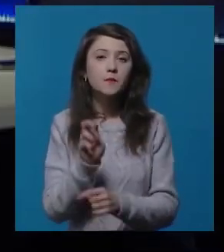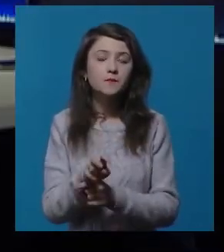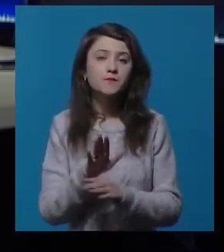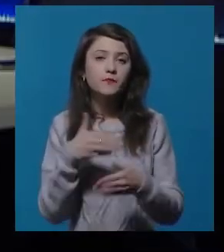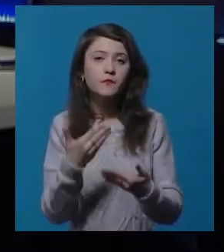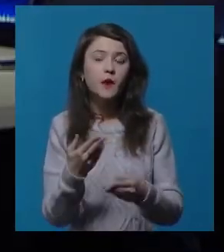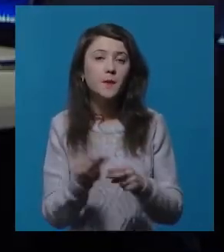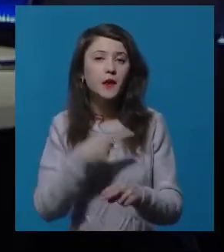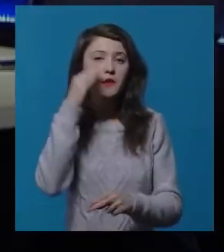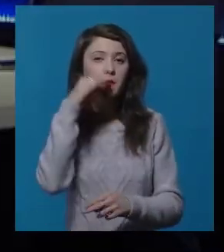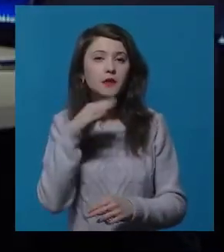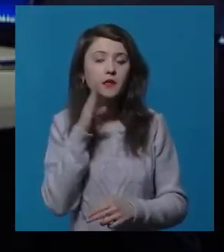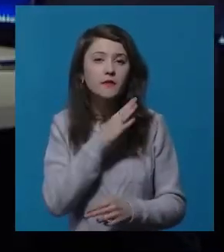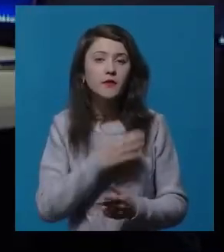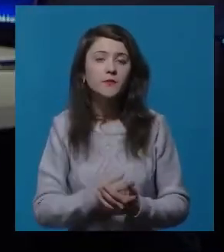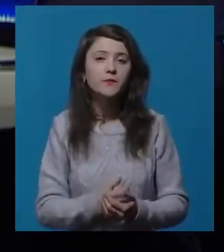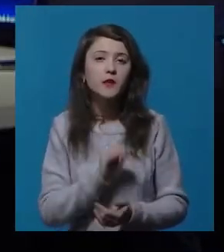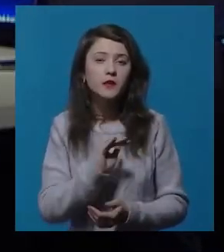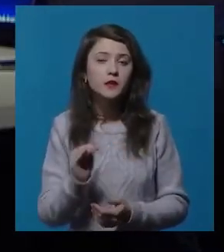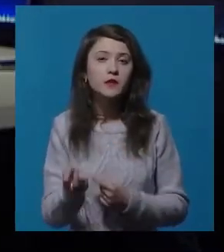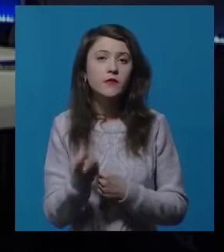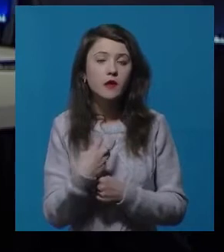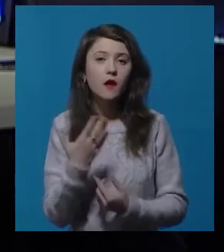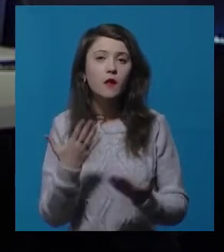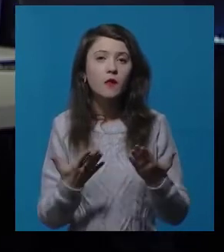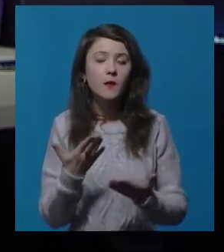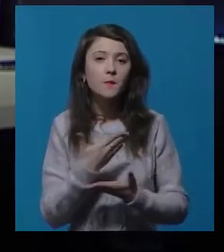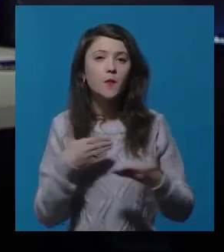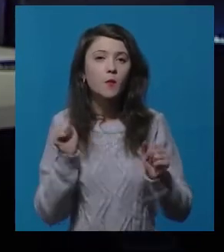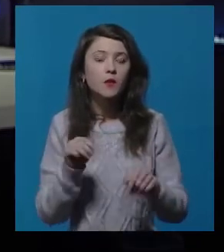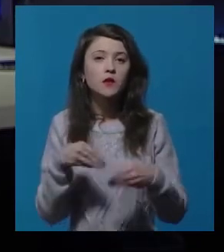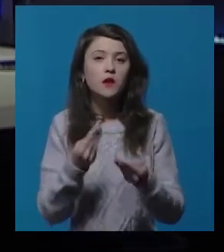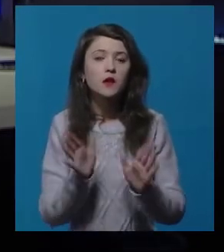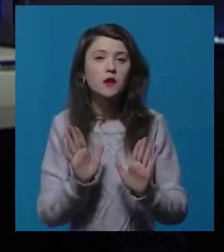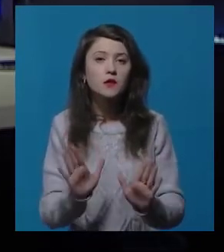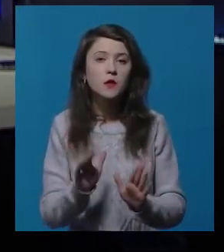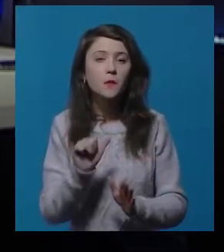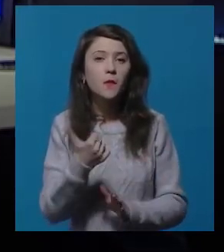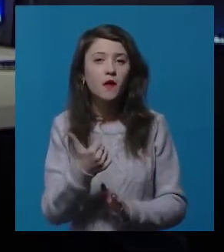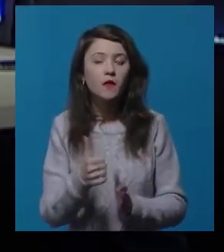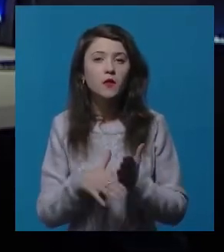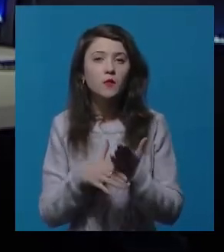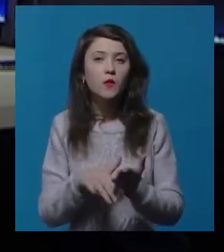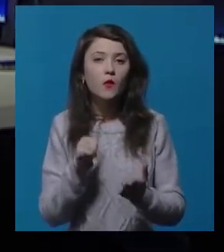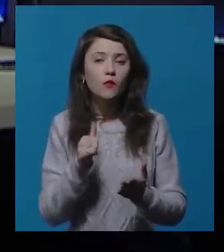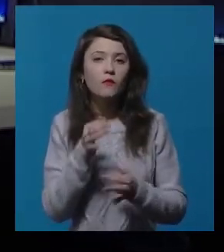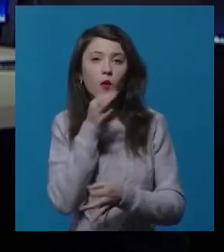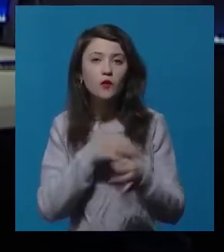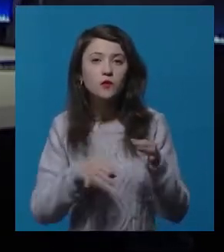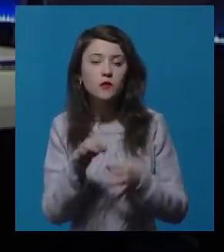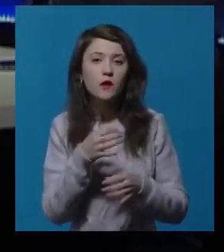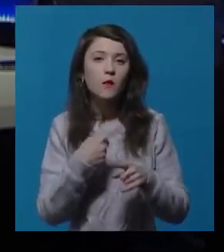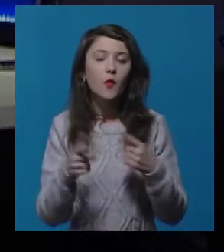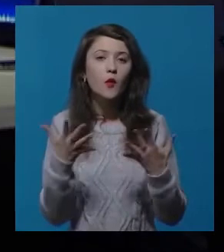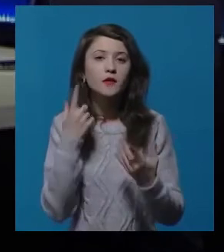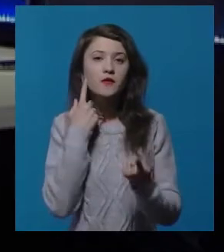так? Діти зверталися, але ми можемо надати лише первинну правову допомогу у вигляді консультації чи правової інформації.